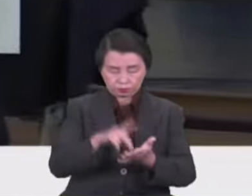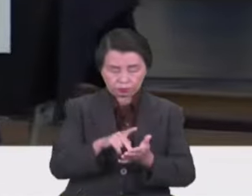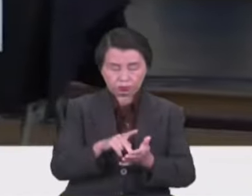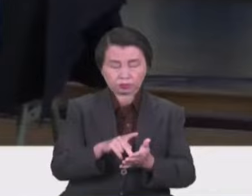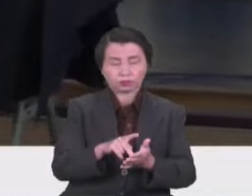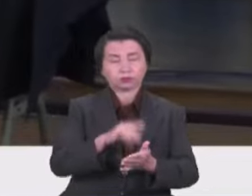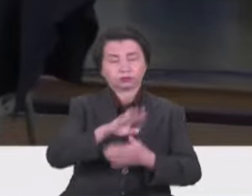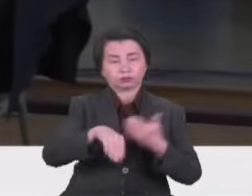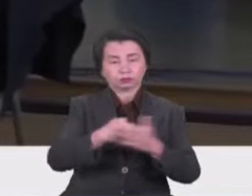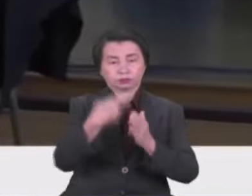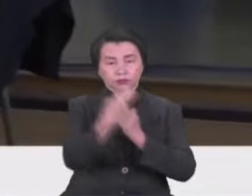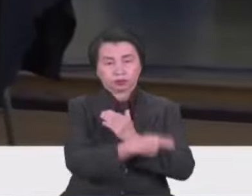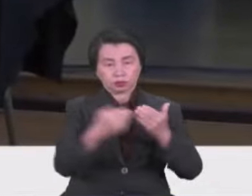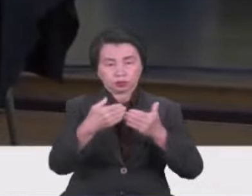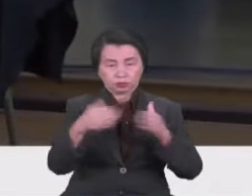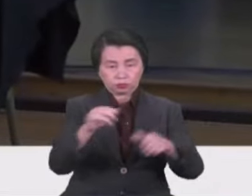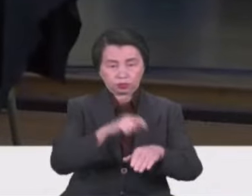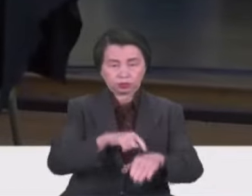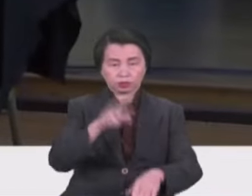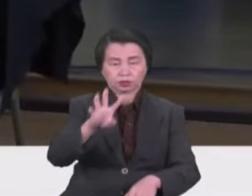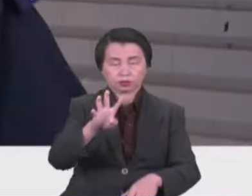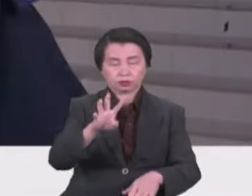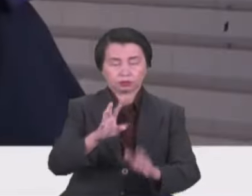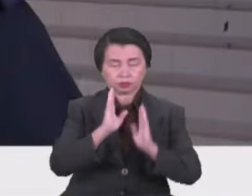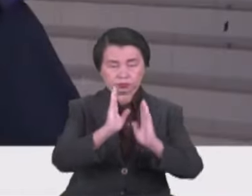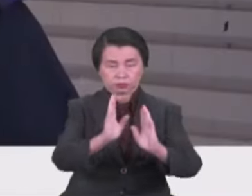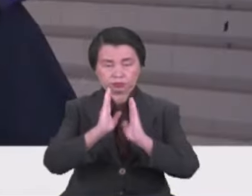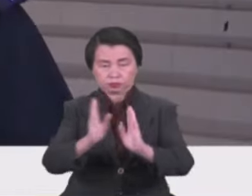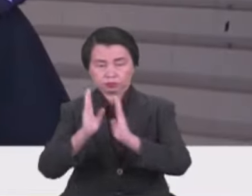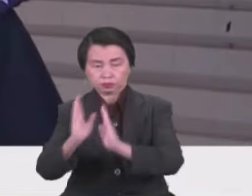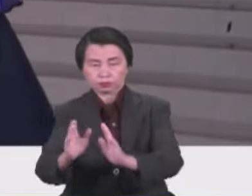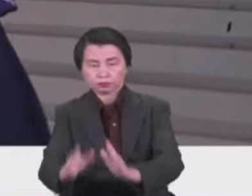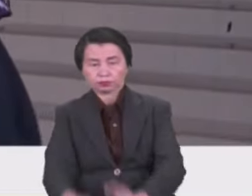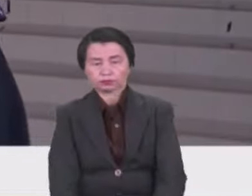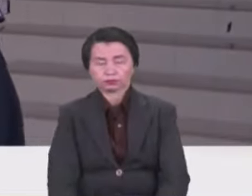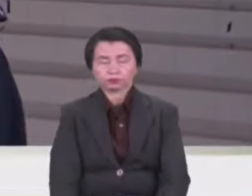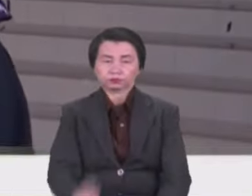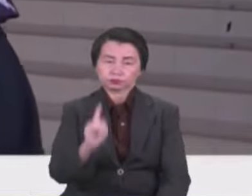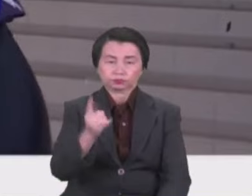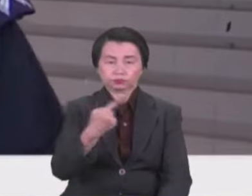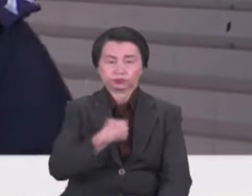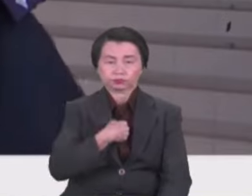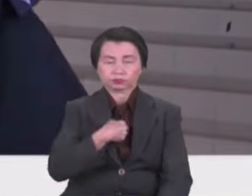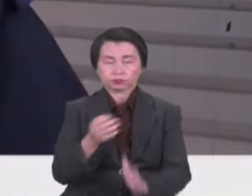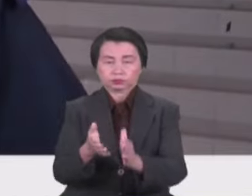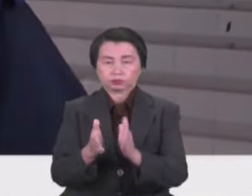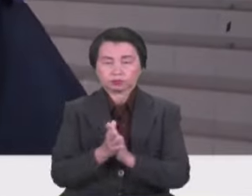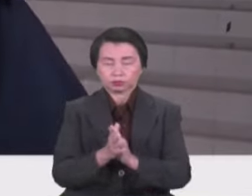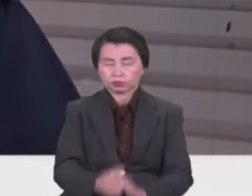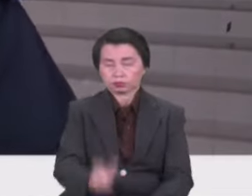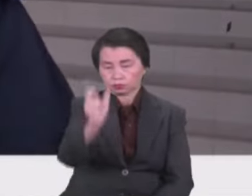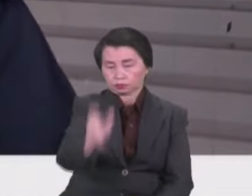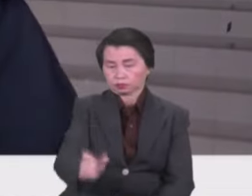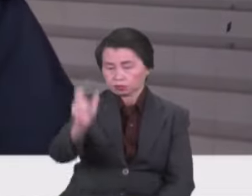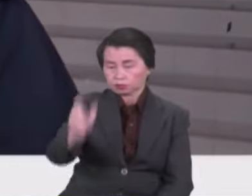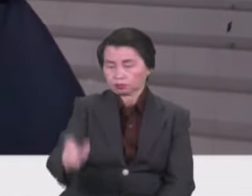mengundi seluruh negeri telah dibuka dengan 47 saluran. Cuma saya minta lah kepada calon-calon